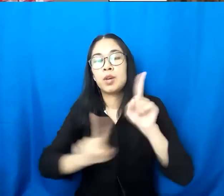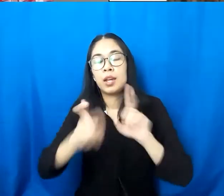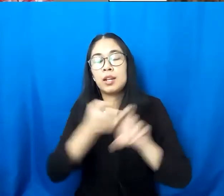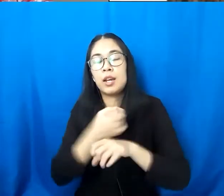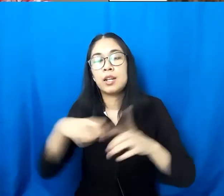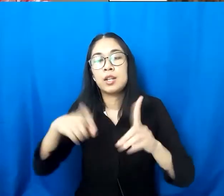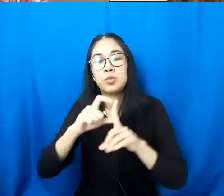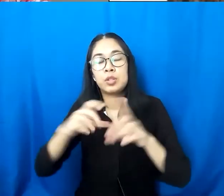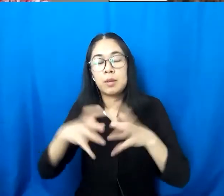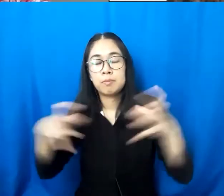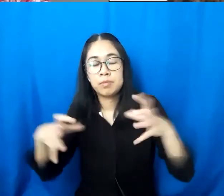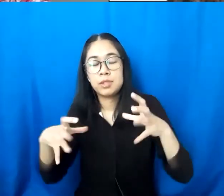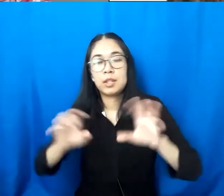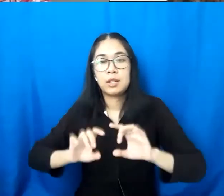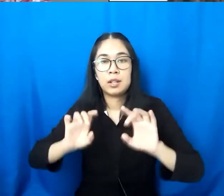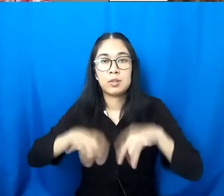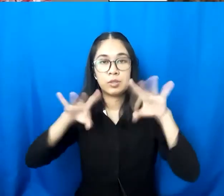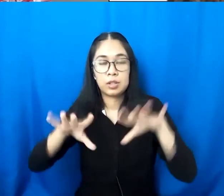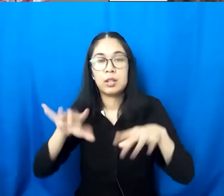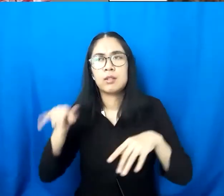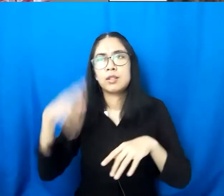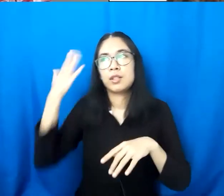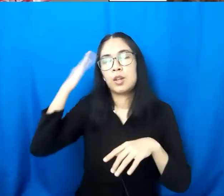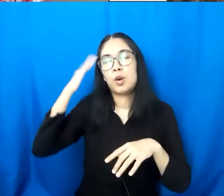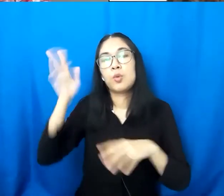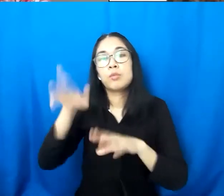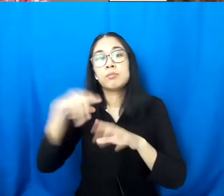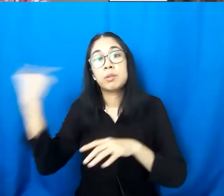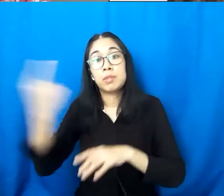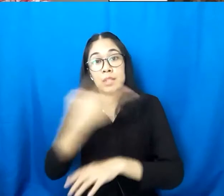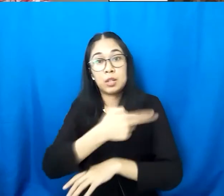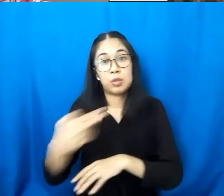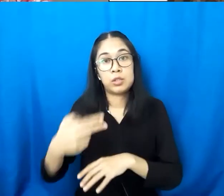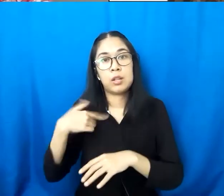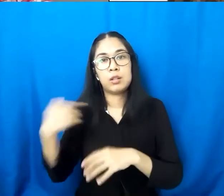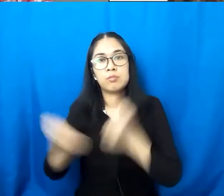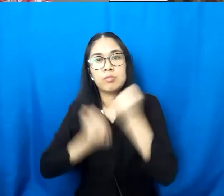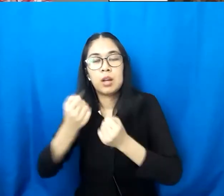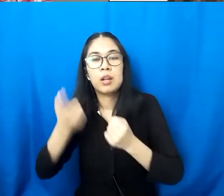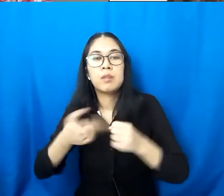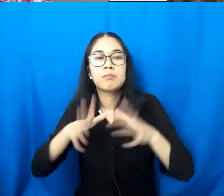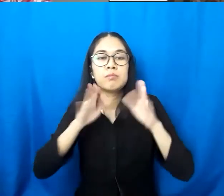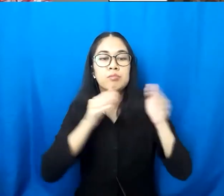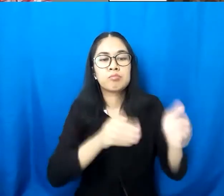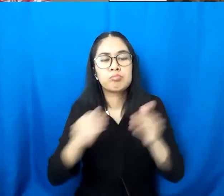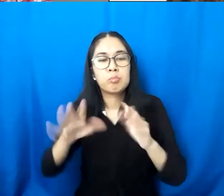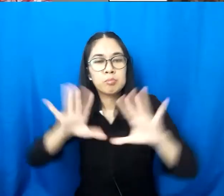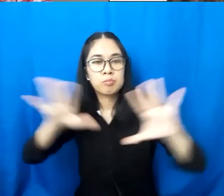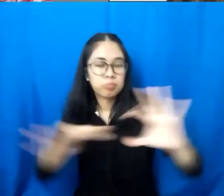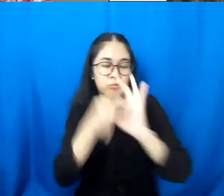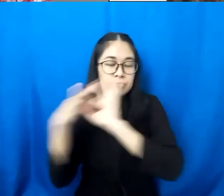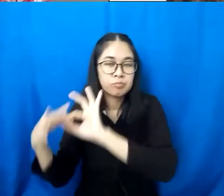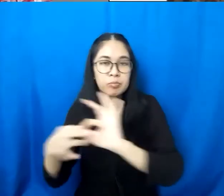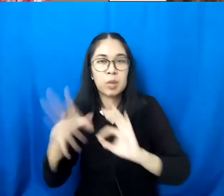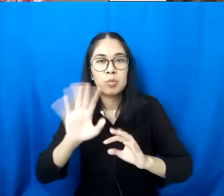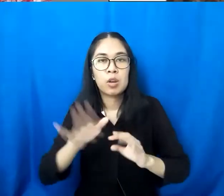tahu bahwa pemerintah Indonesia juga sangat menggalakkan dukungan dari multisektor. Jadi bukan hanya di